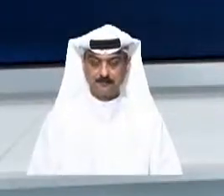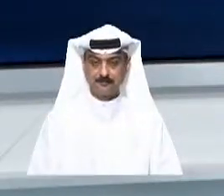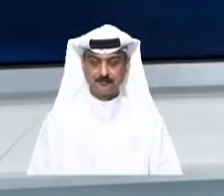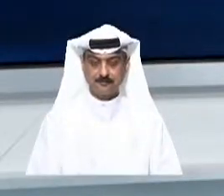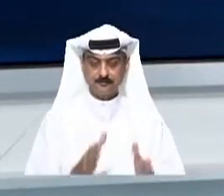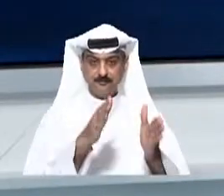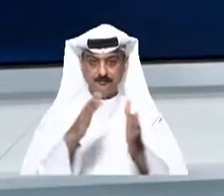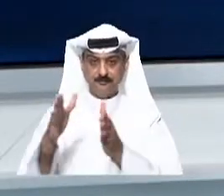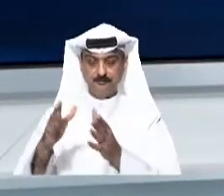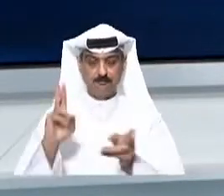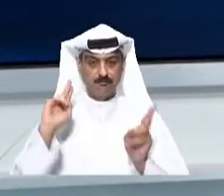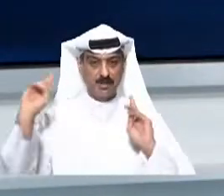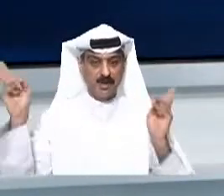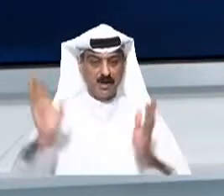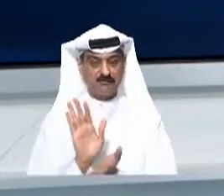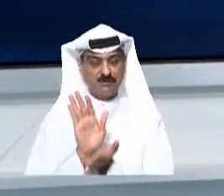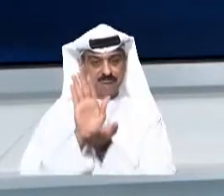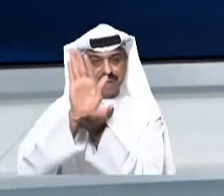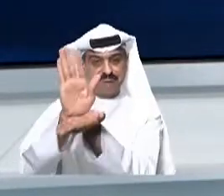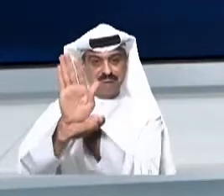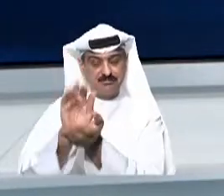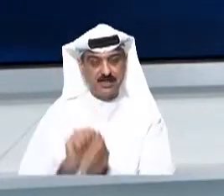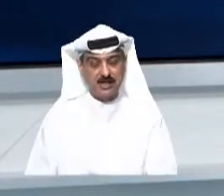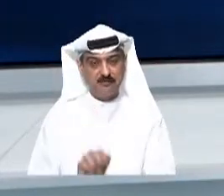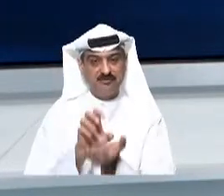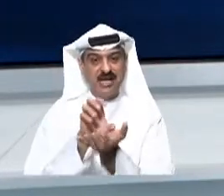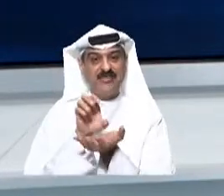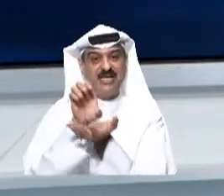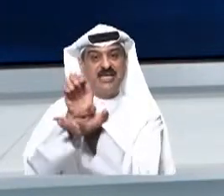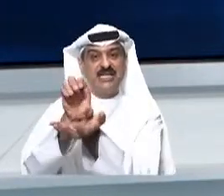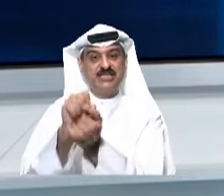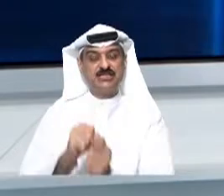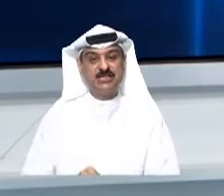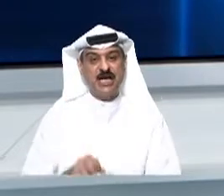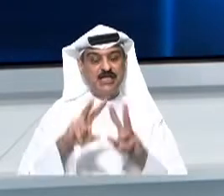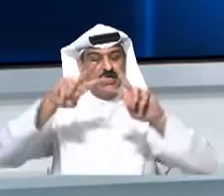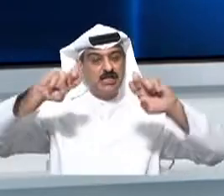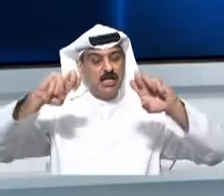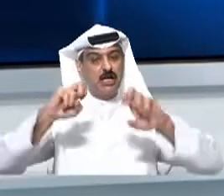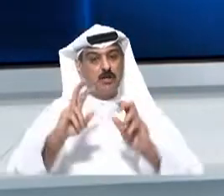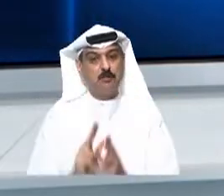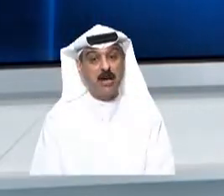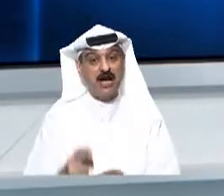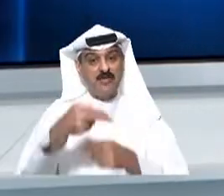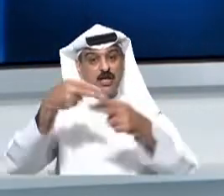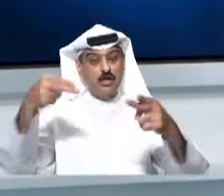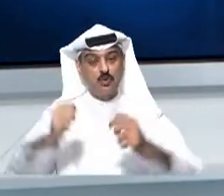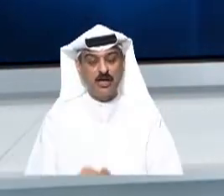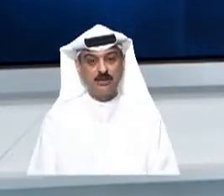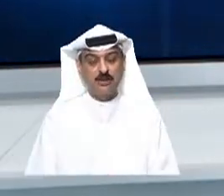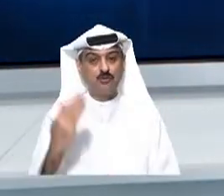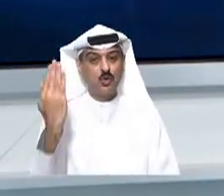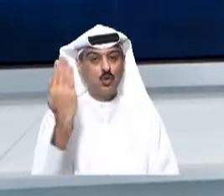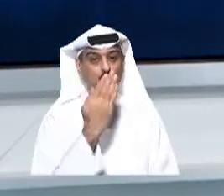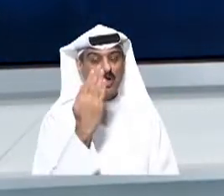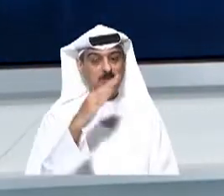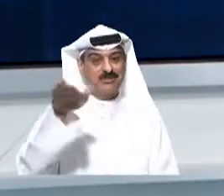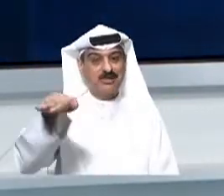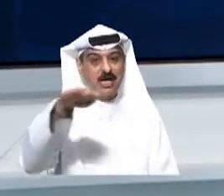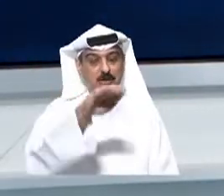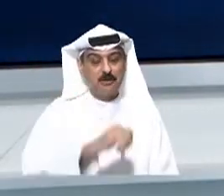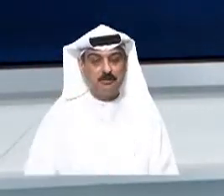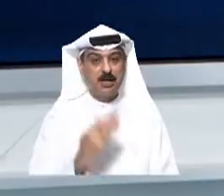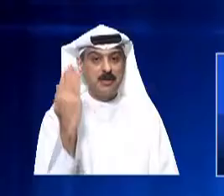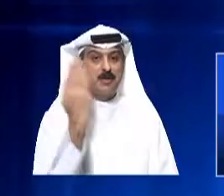خلال حفل تكريم الفائزين بجائزة الباحث الاقتصادي الكويتي وجائزة الطالب الاقتصادي الكويتي، أكد محافظ